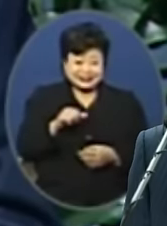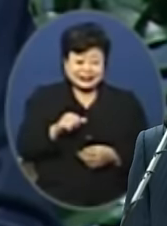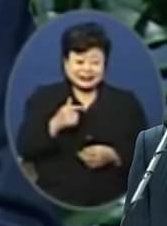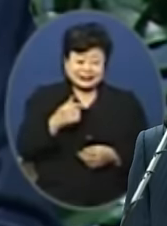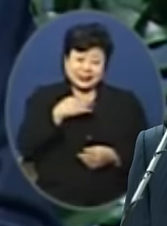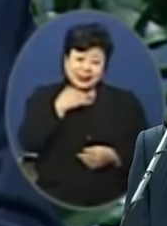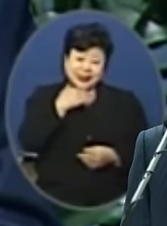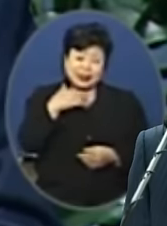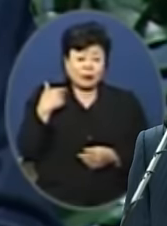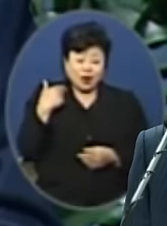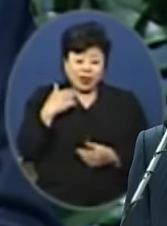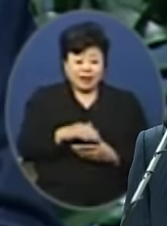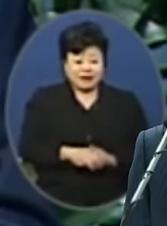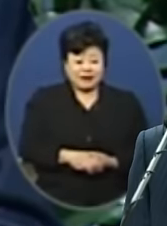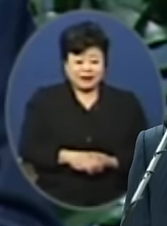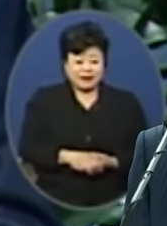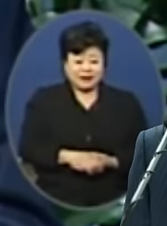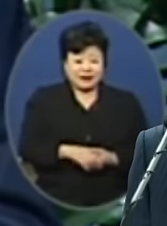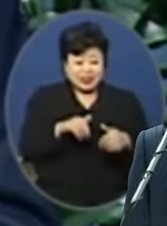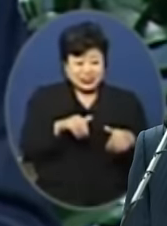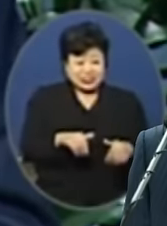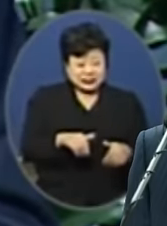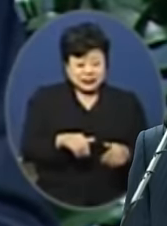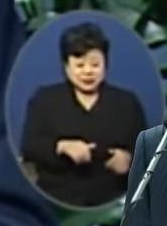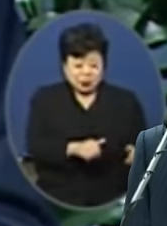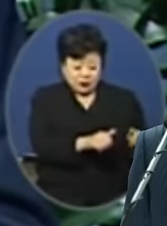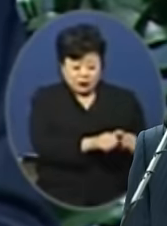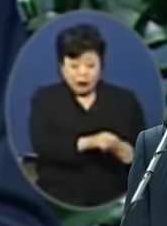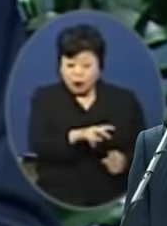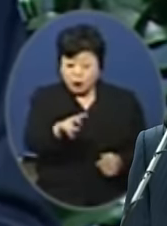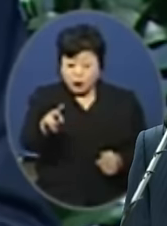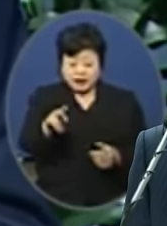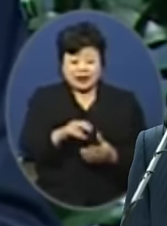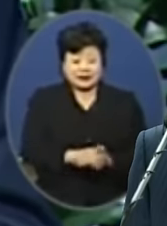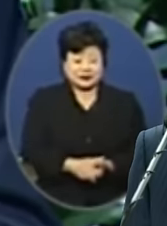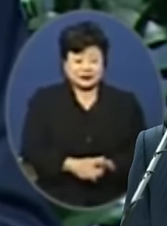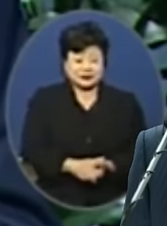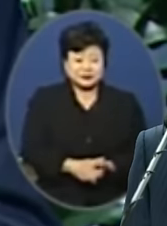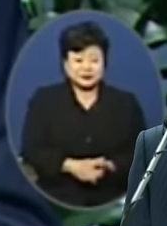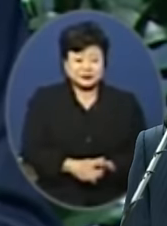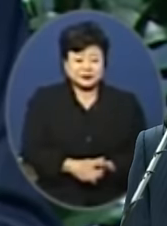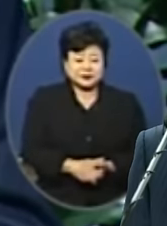때 뭐도 모르고 그 노동하는 사람들 곁에서 보았는데